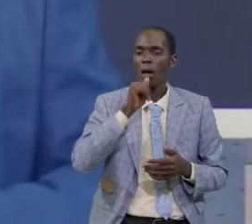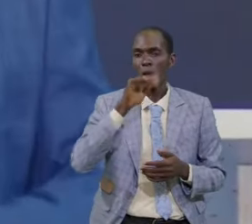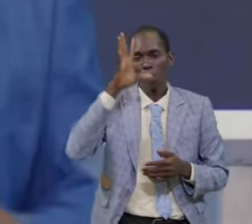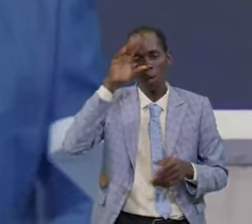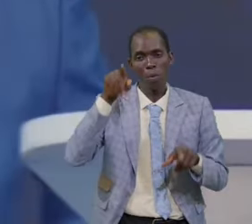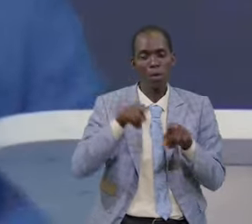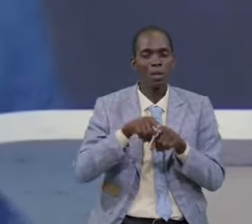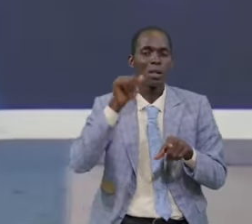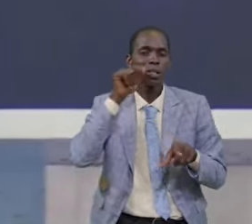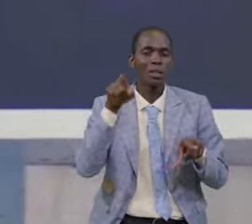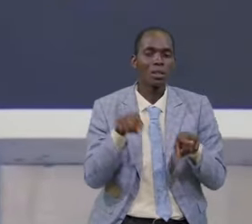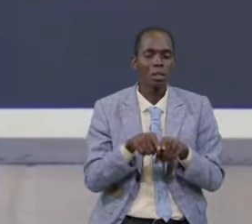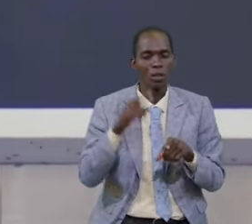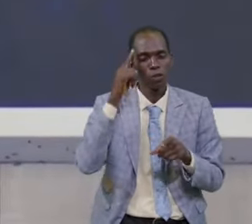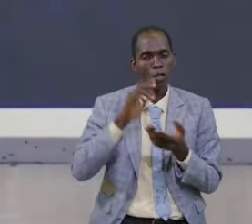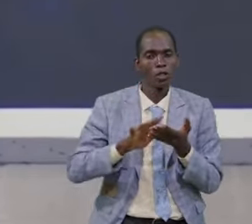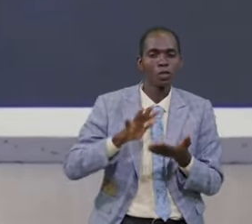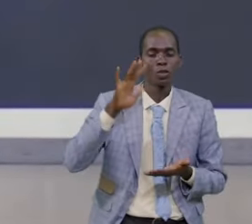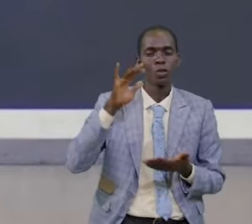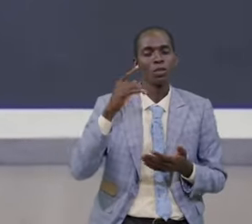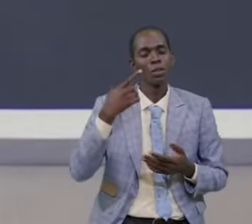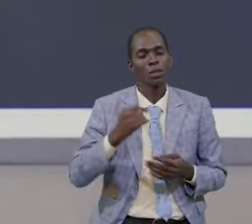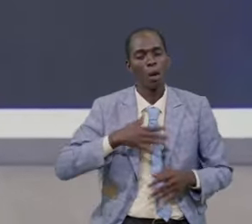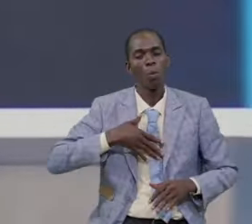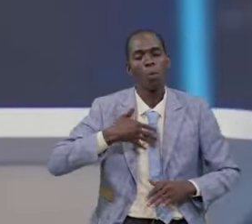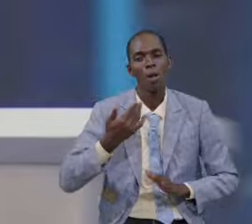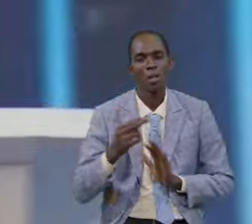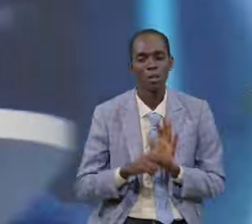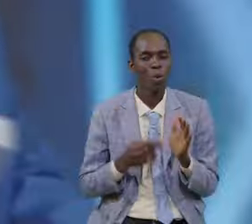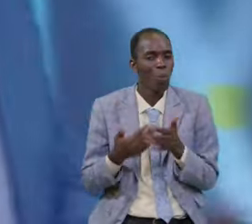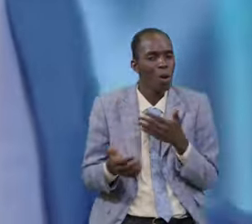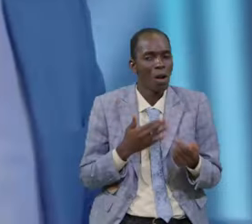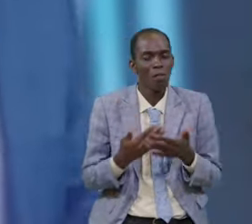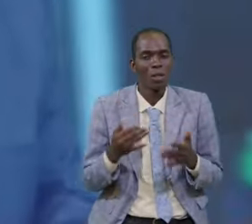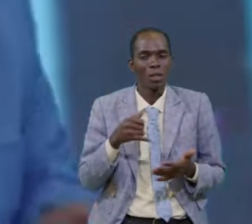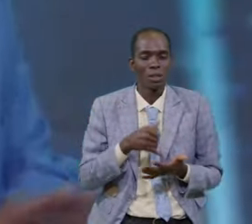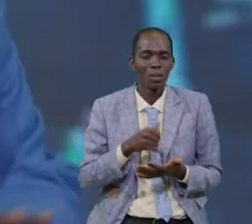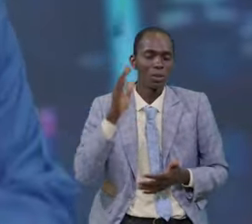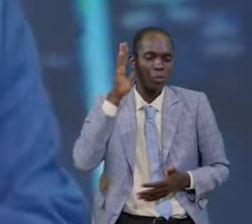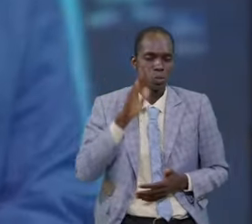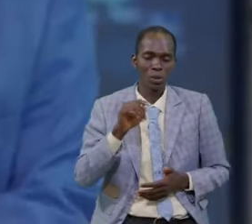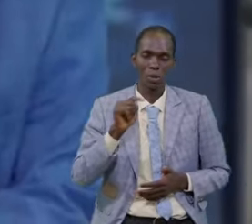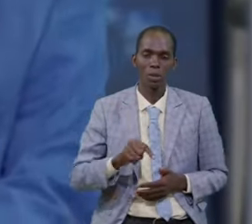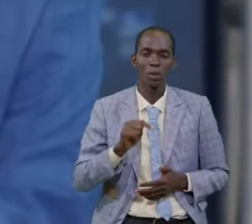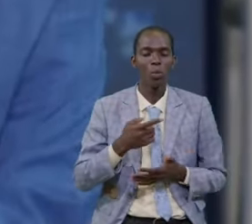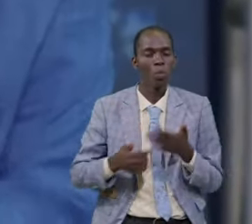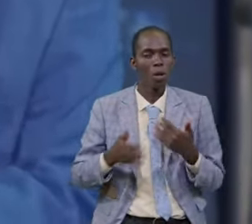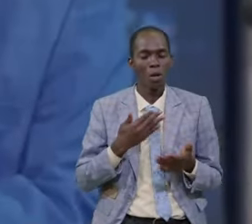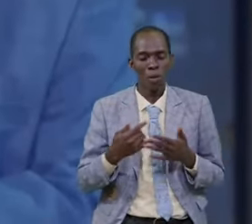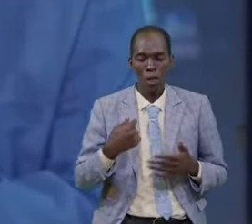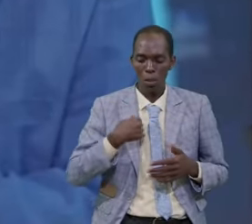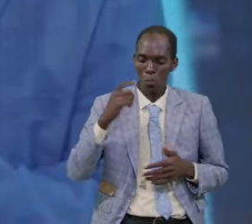soeur pour la gloire. La volonté, peu importe ce qu'il faut, peu importe ce qu'il me faut faire